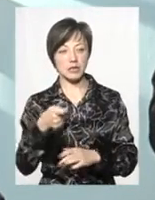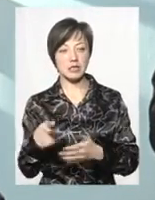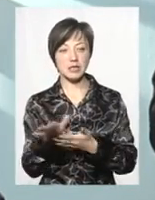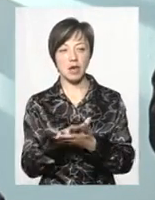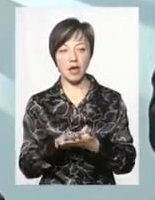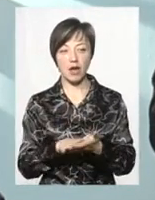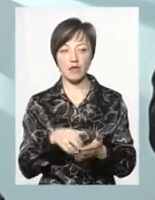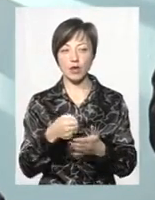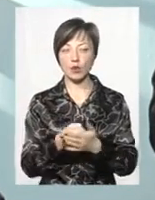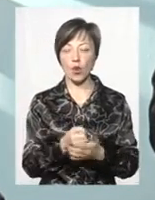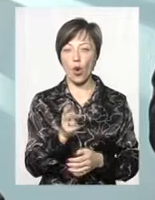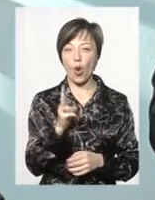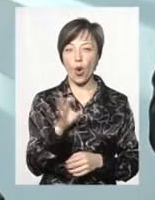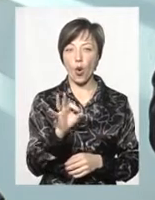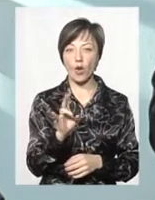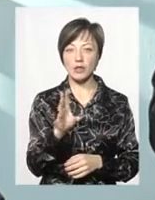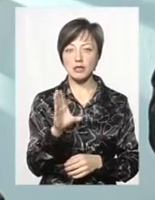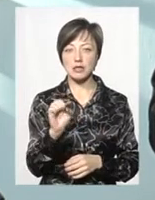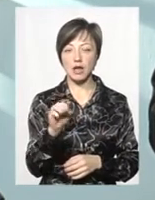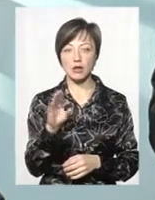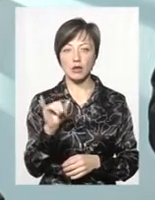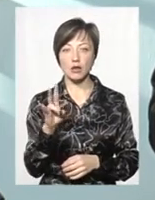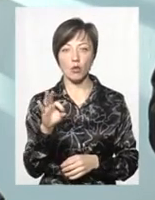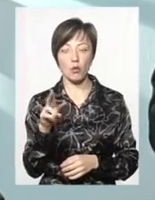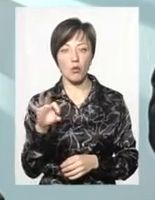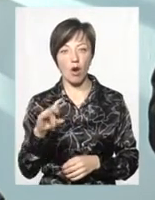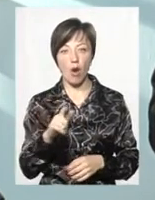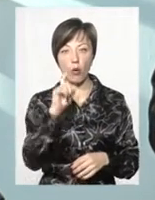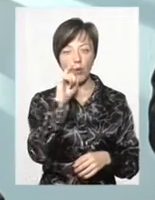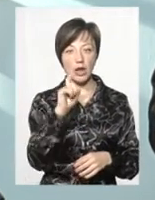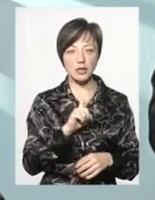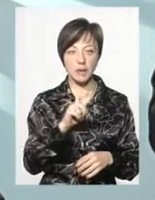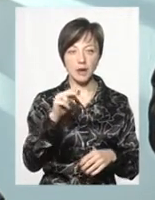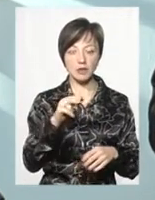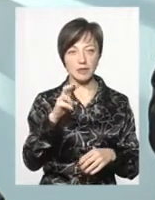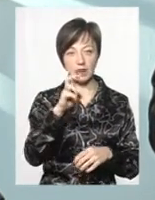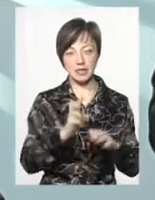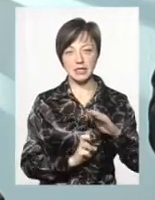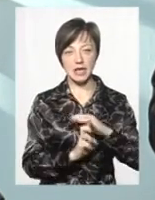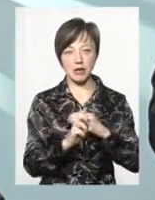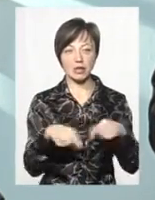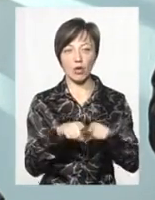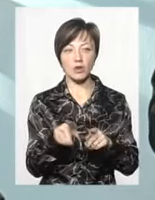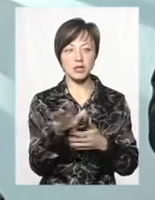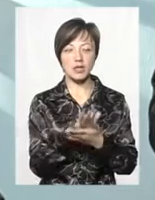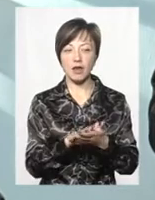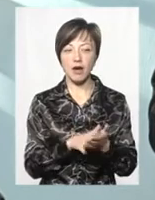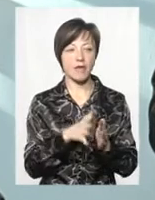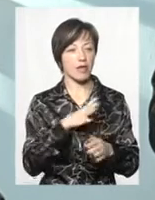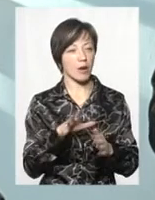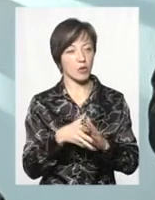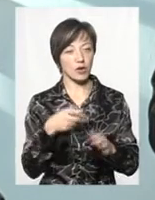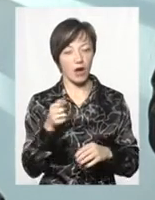до Константинопольського патріархату, а Українська православна церква, вона такої заяви не подавала,